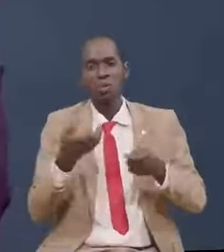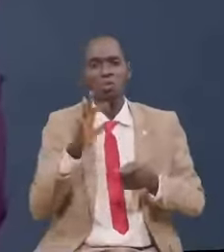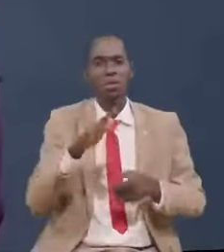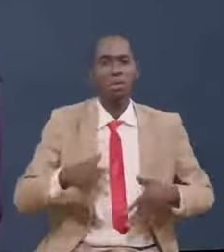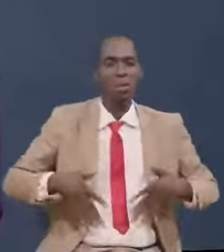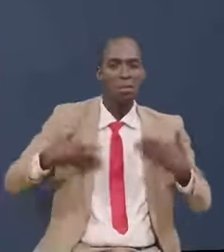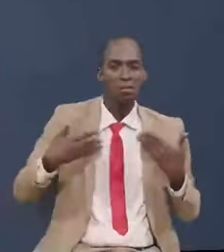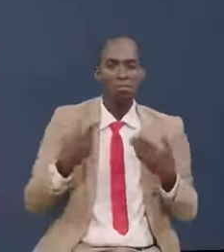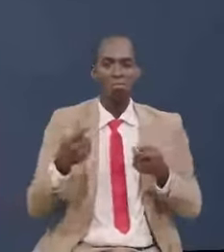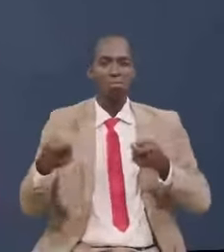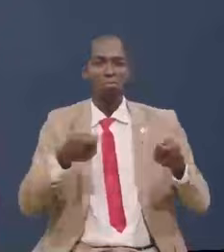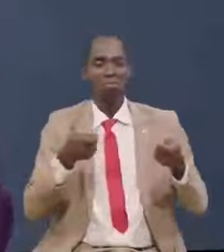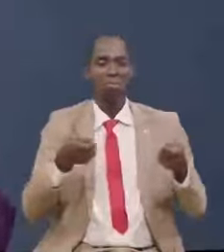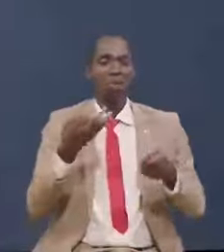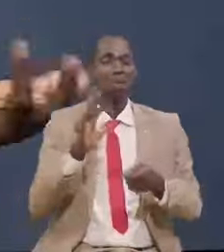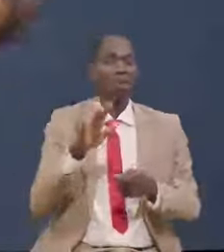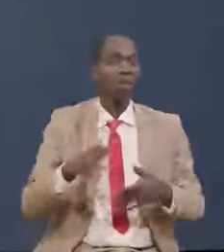le contrôle de ta vie,